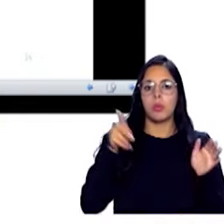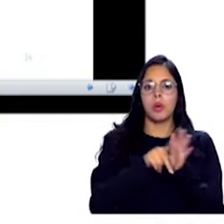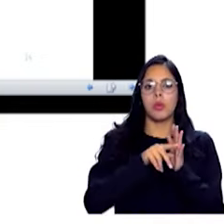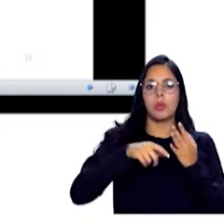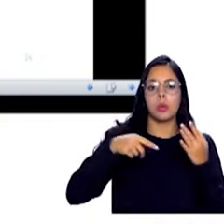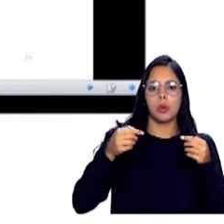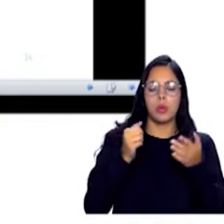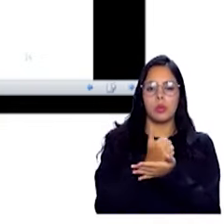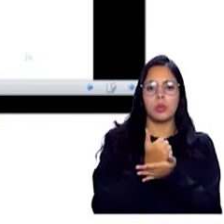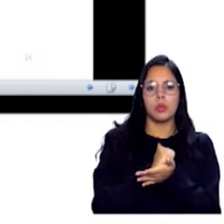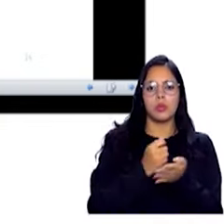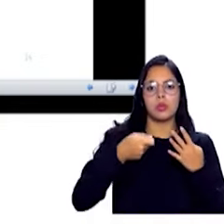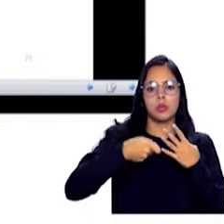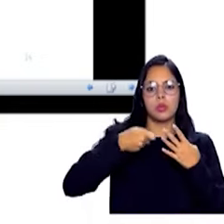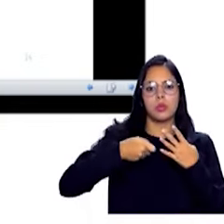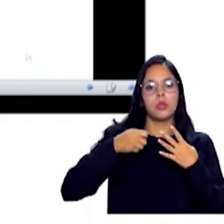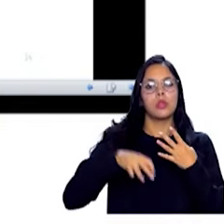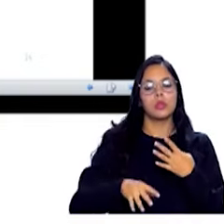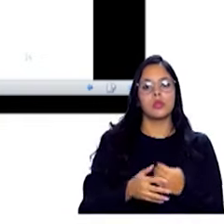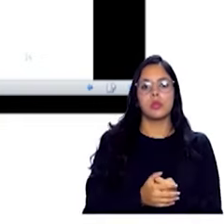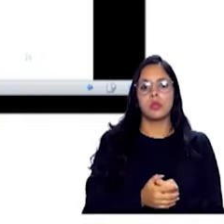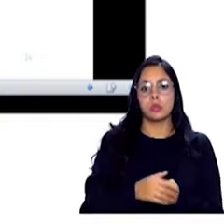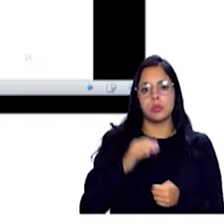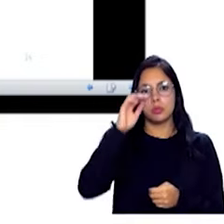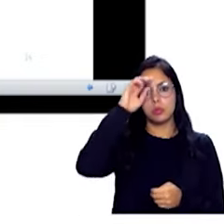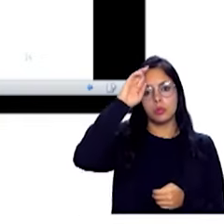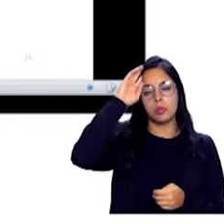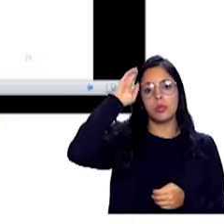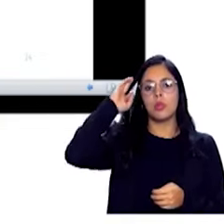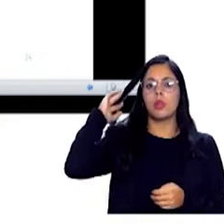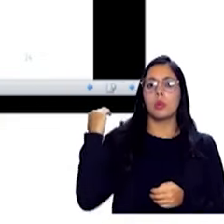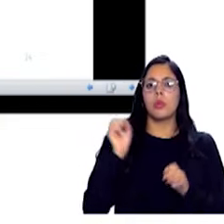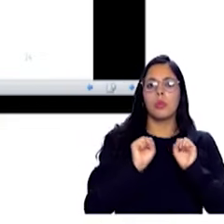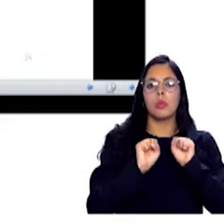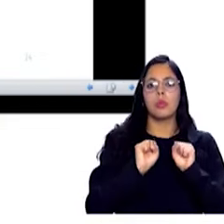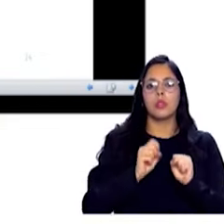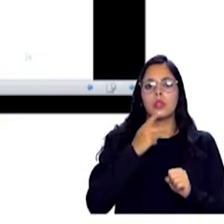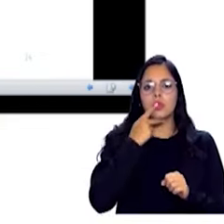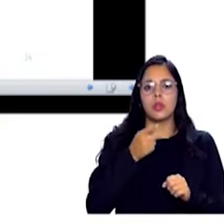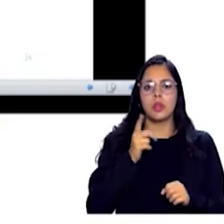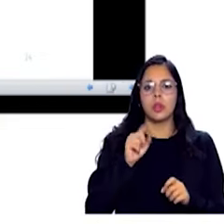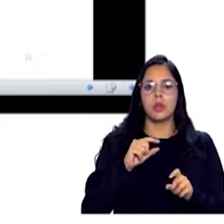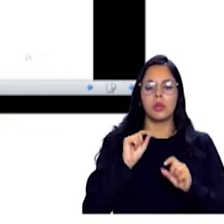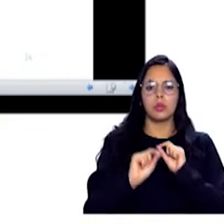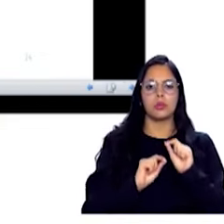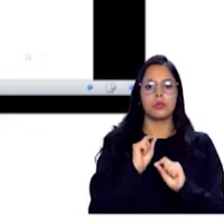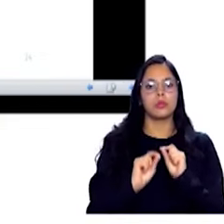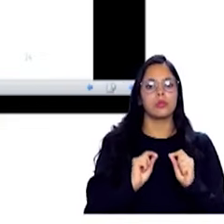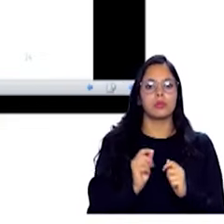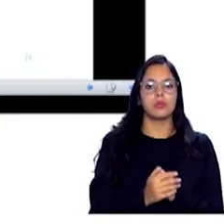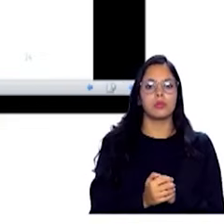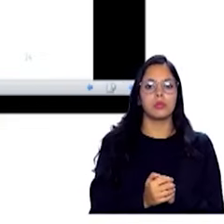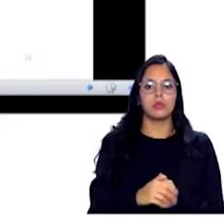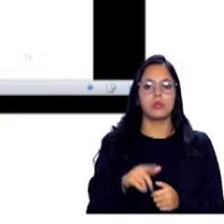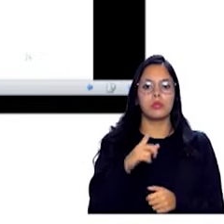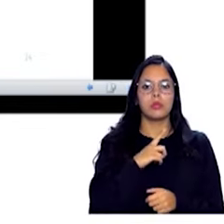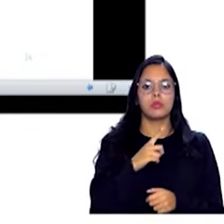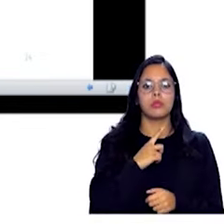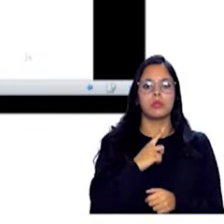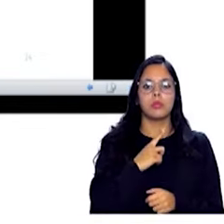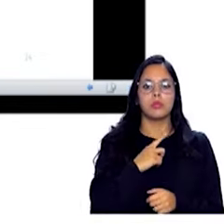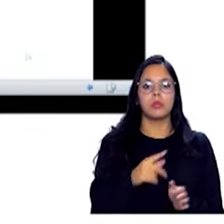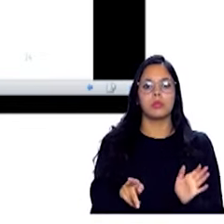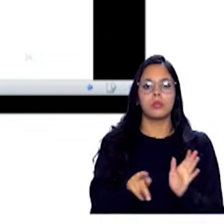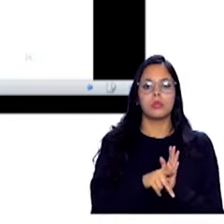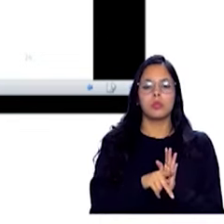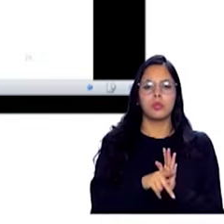si pu ritenere che la questione Sia stata risolta già e Che quindi preclude Il rinvio pregiudiziale anche quando la corte di cassazione ha